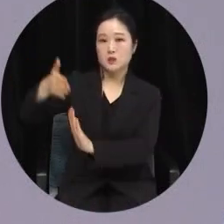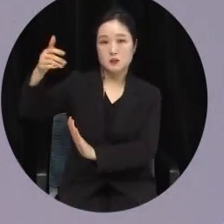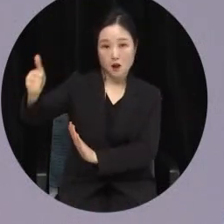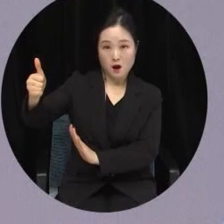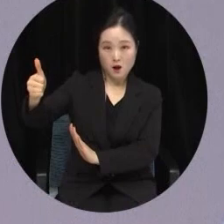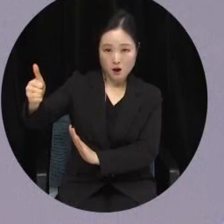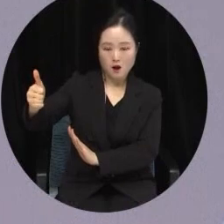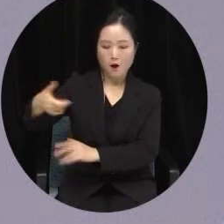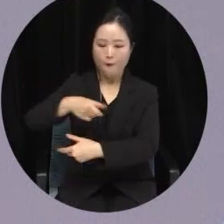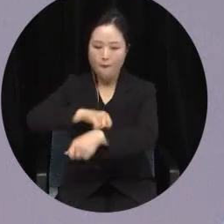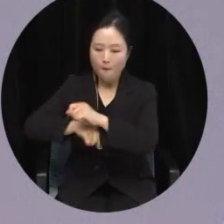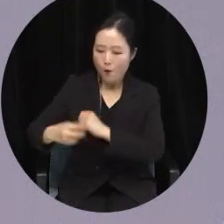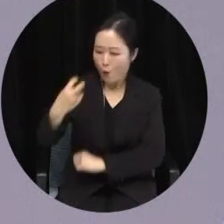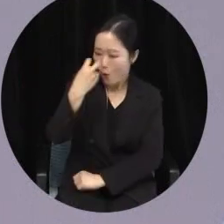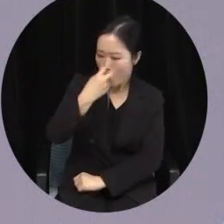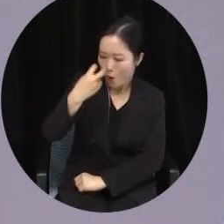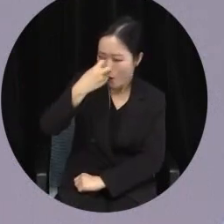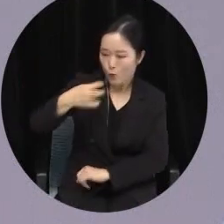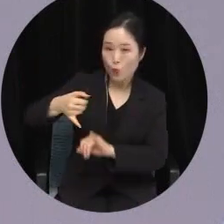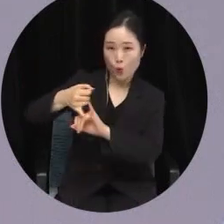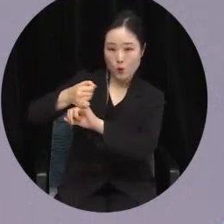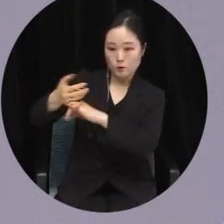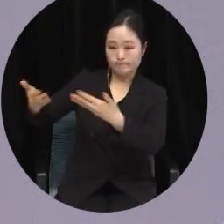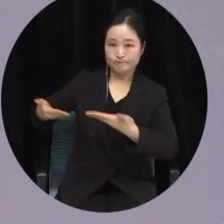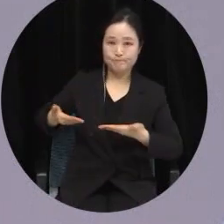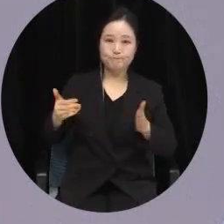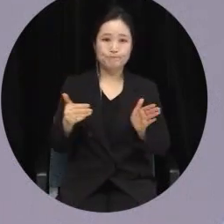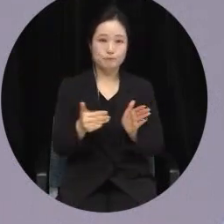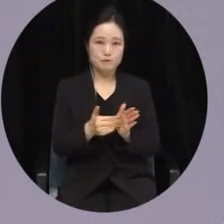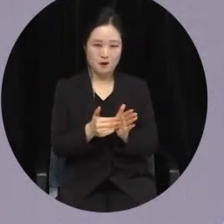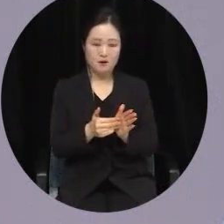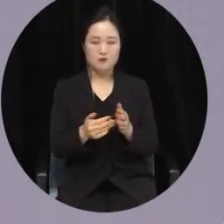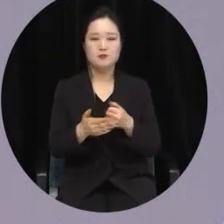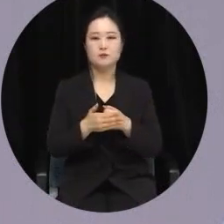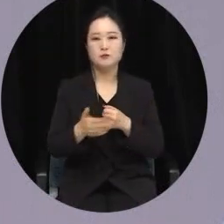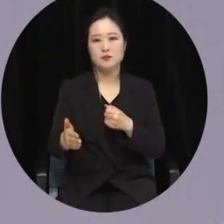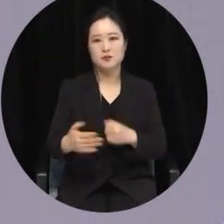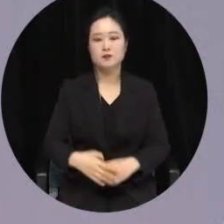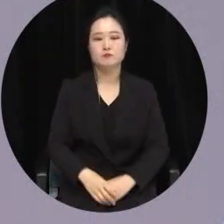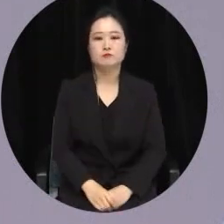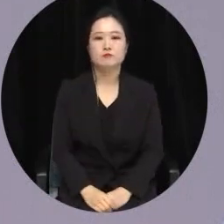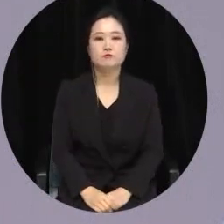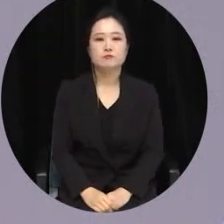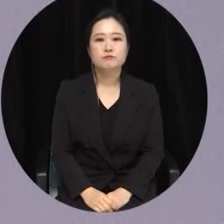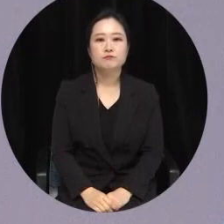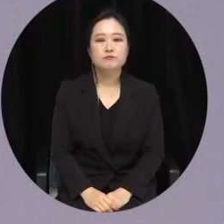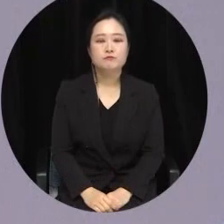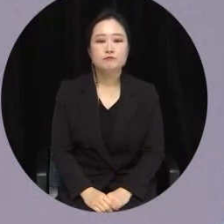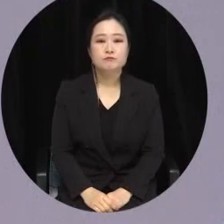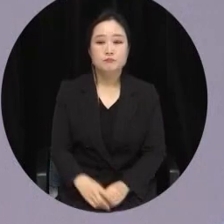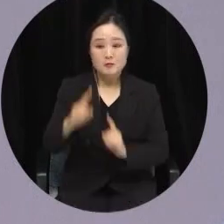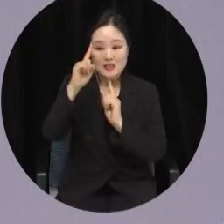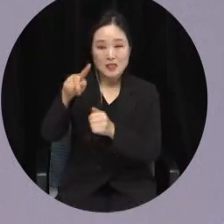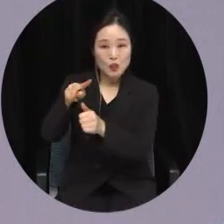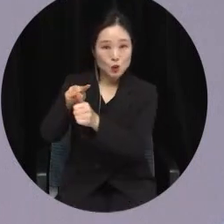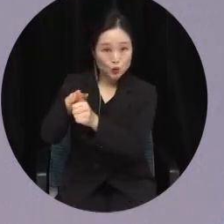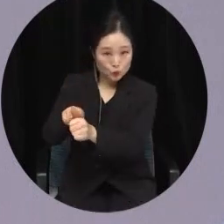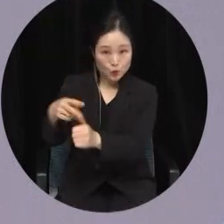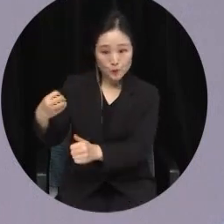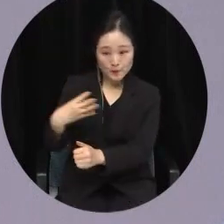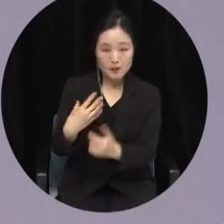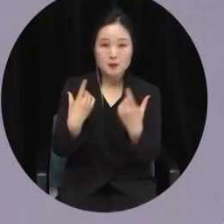적극적인 검토와 지원을 약속했습니다. 그렇기 때문에 아까 이용선 후보께서 말씀하신